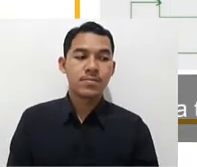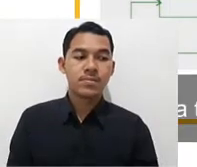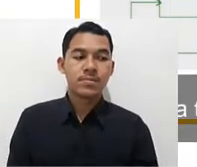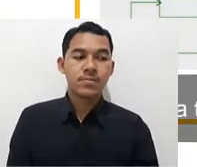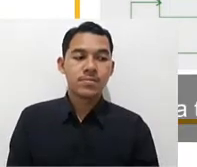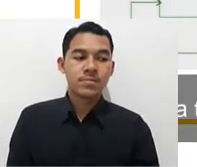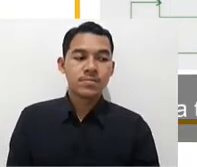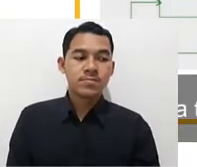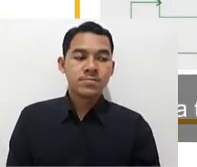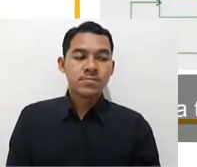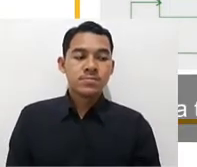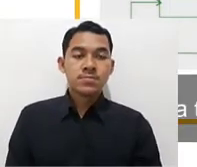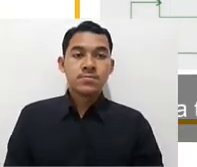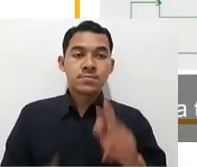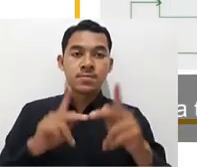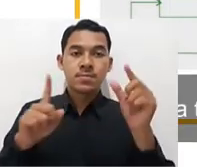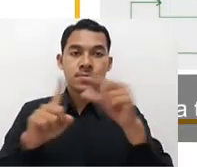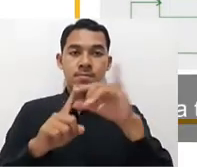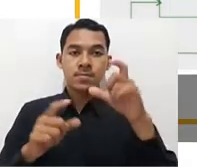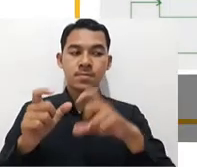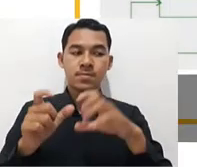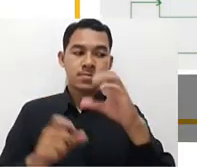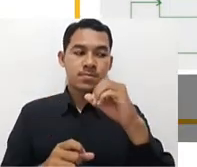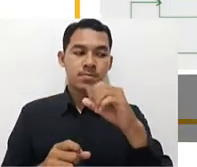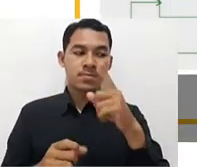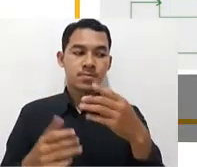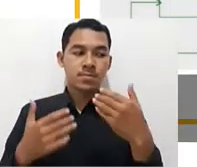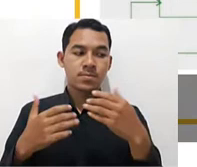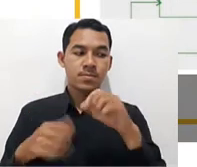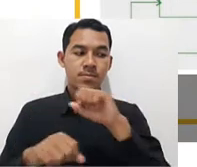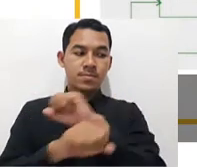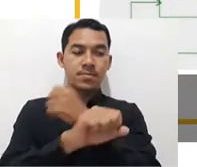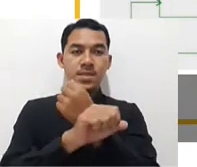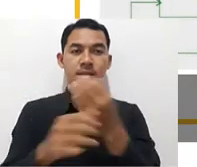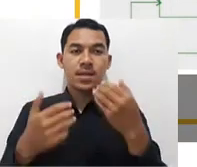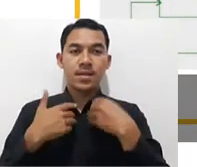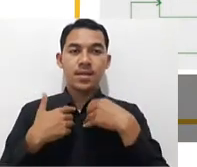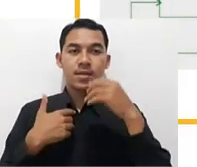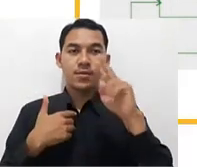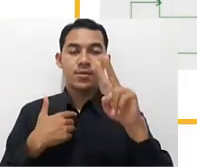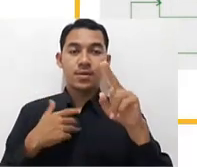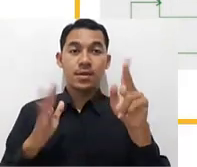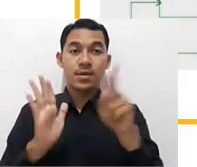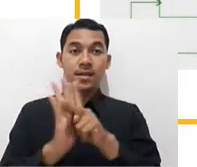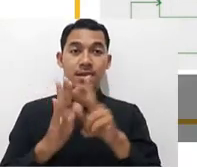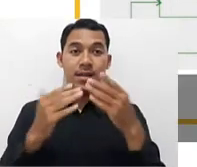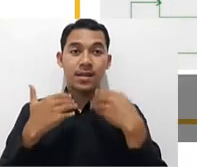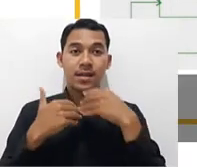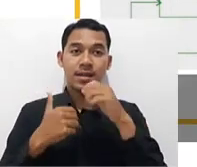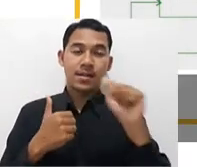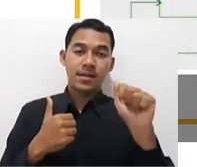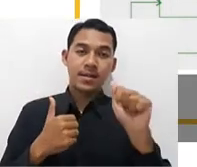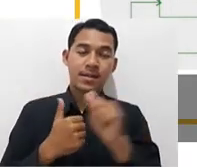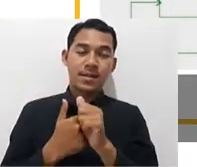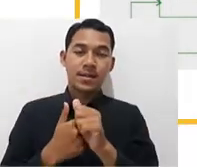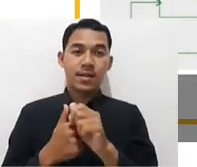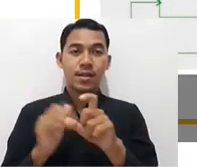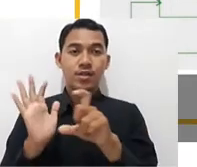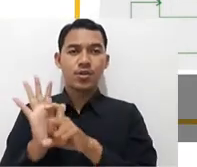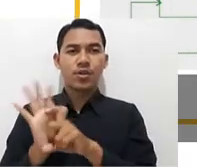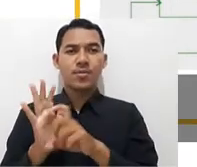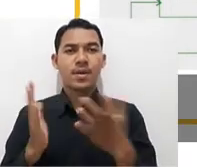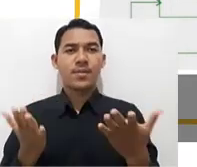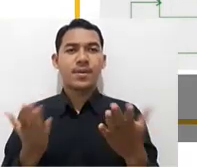tuh kalau di pisau atau parallel input, serial output, dia tuh bisa ada istilahnya dua keadaan. Maksudnya keadaan gimana? Jadi